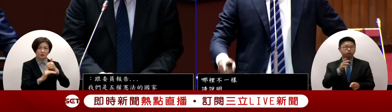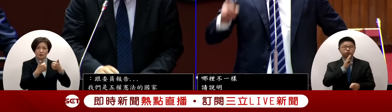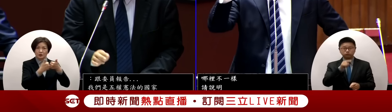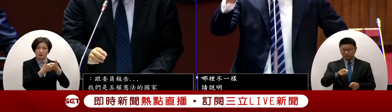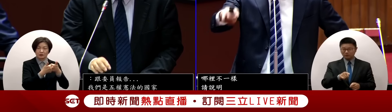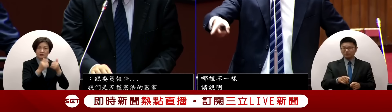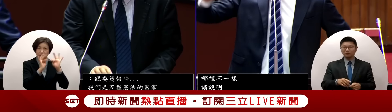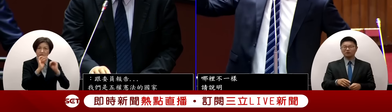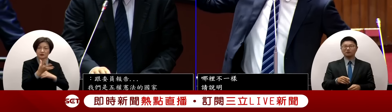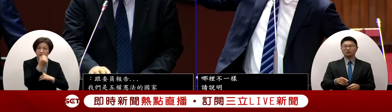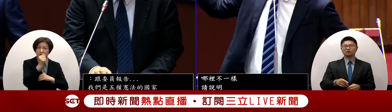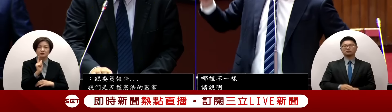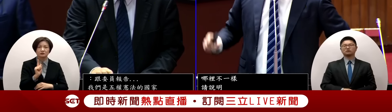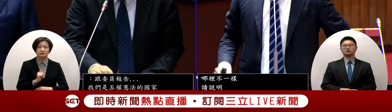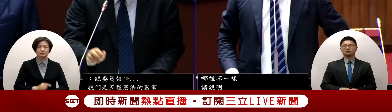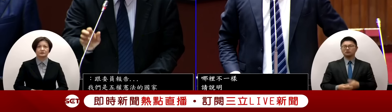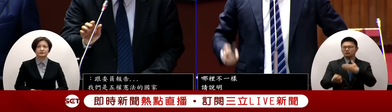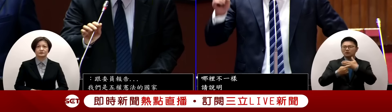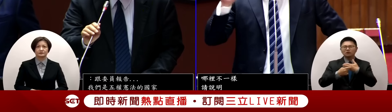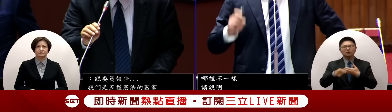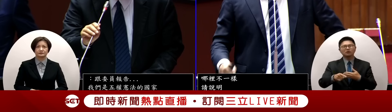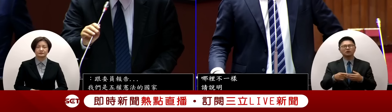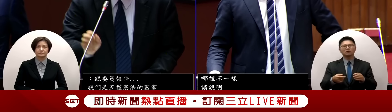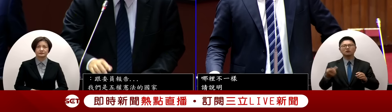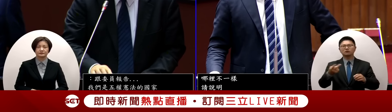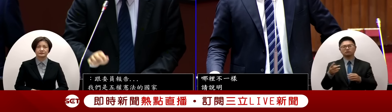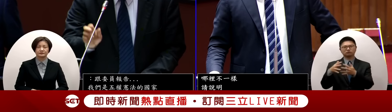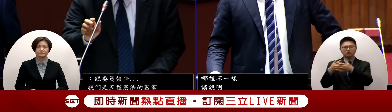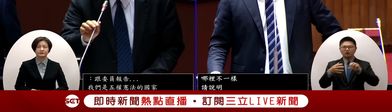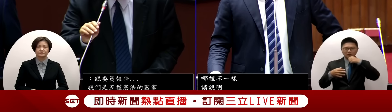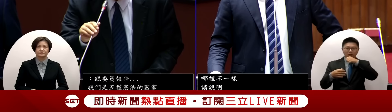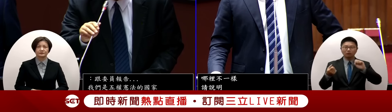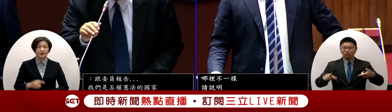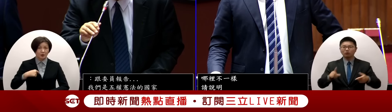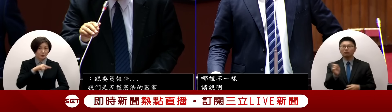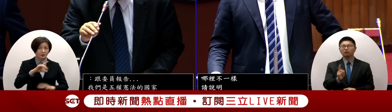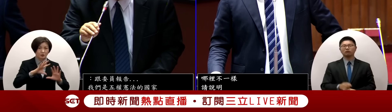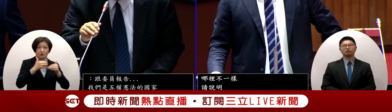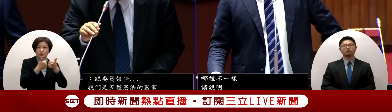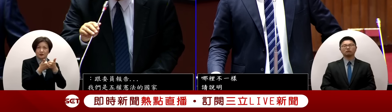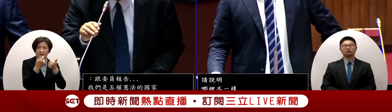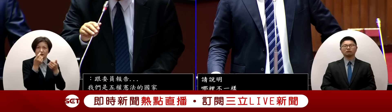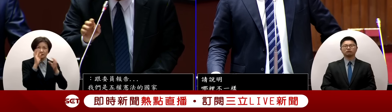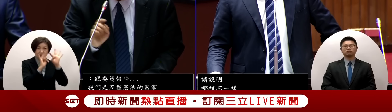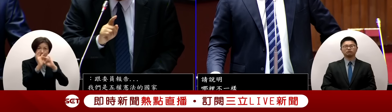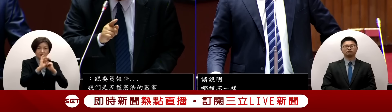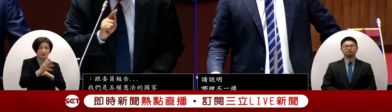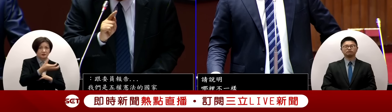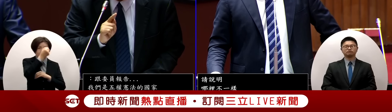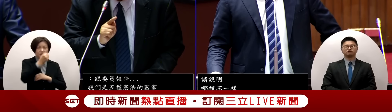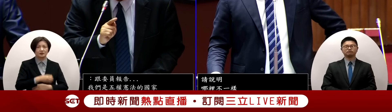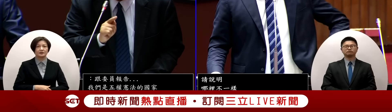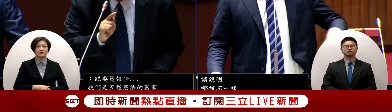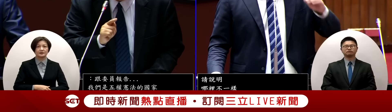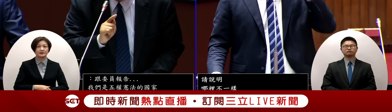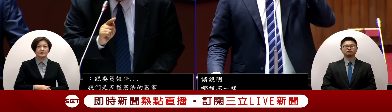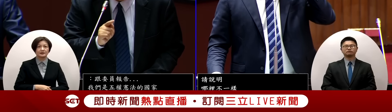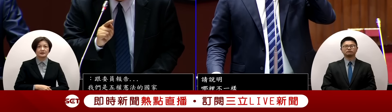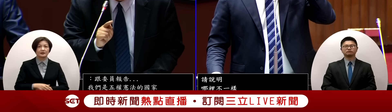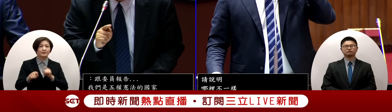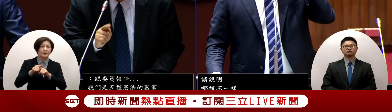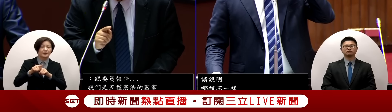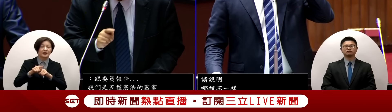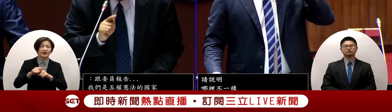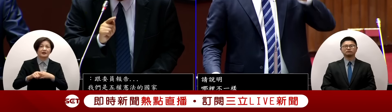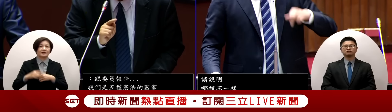件，构成要件哪里不一样？请说明。 我们国会的调查权，我们国会的调查是在根据它是